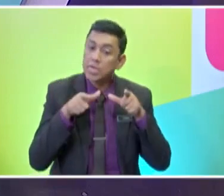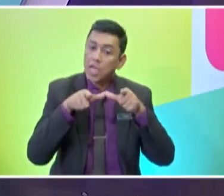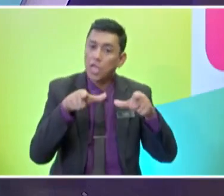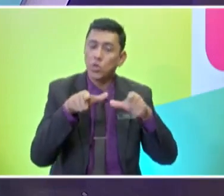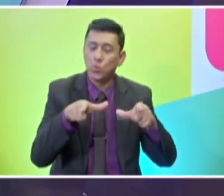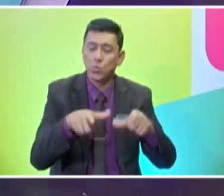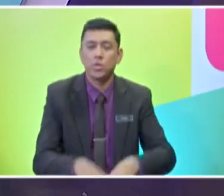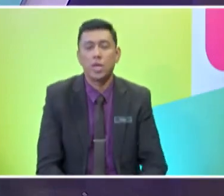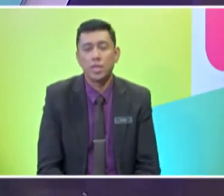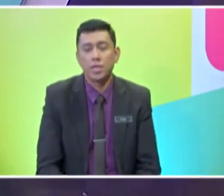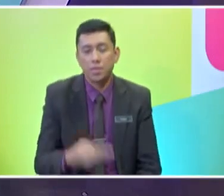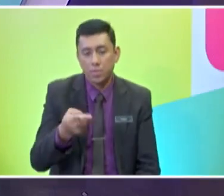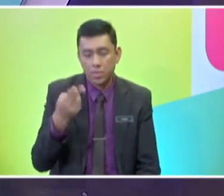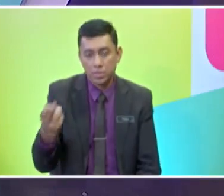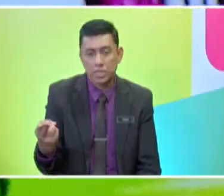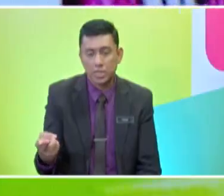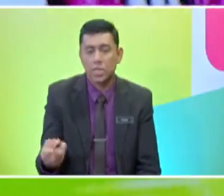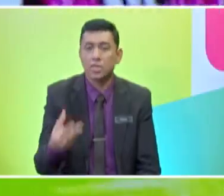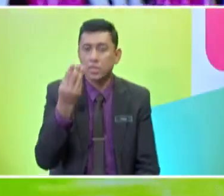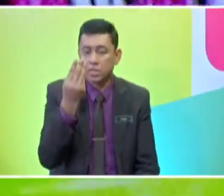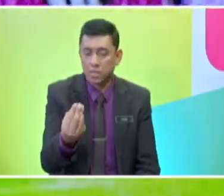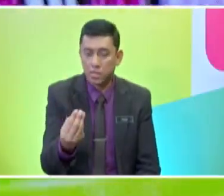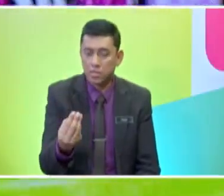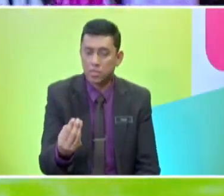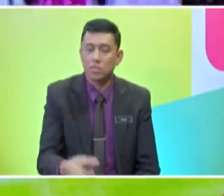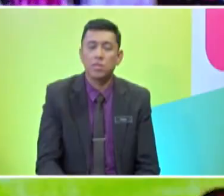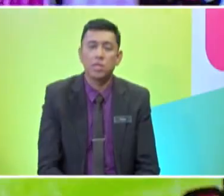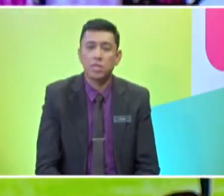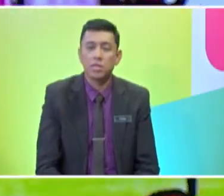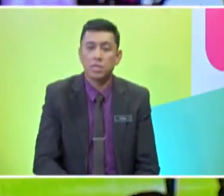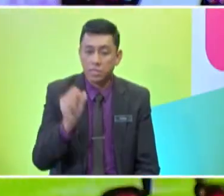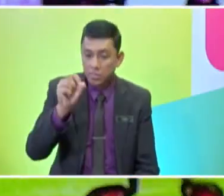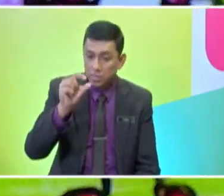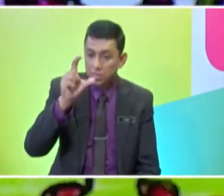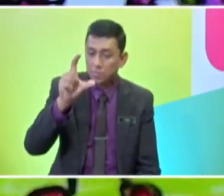digunakan bahan mungkin ada sedikit ranting yang besar